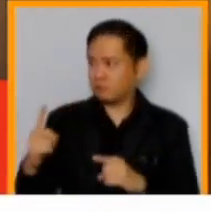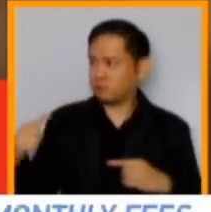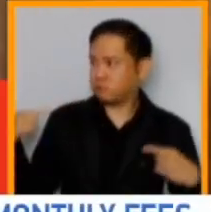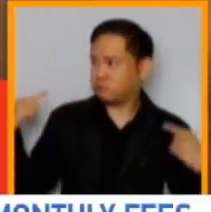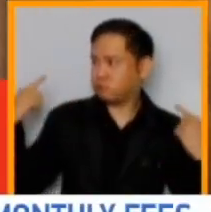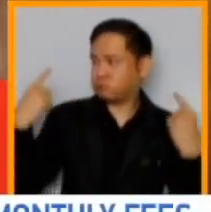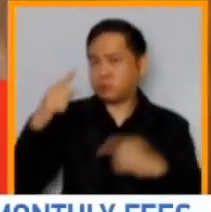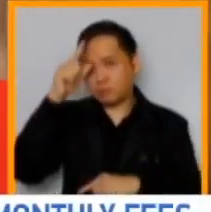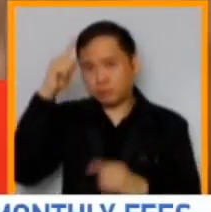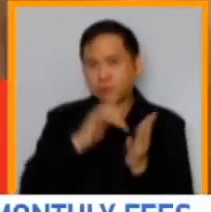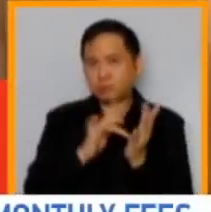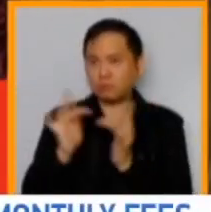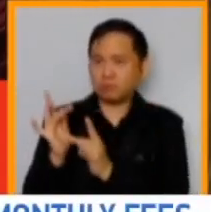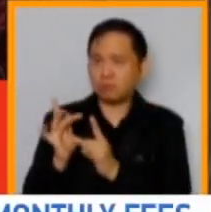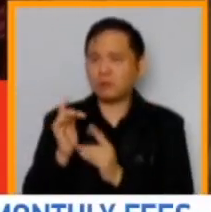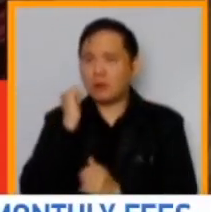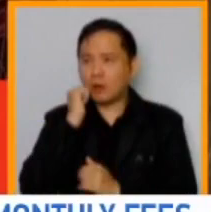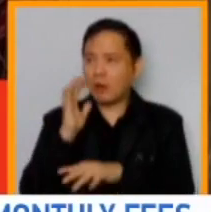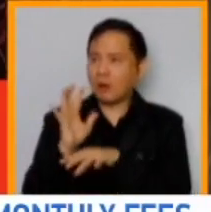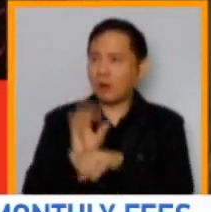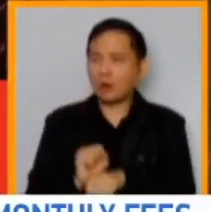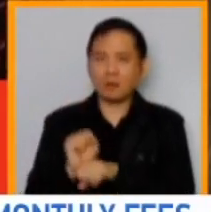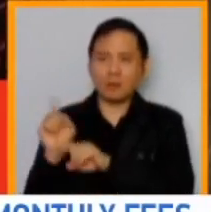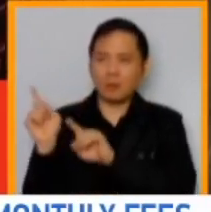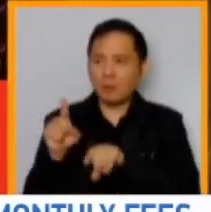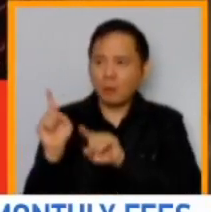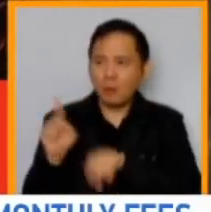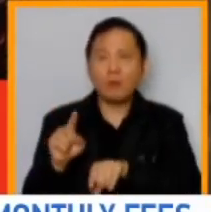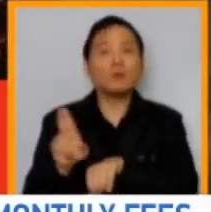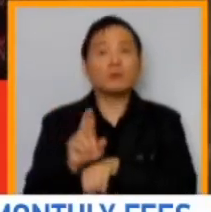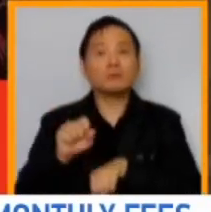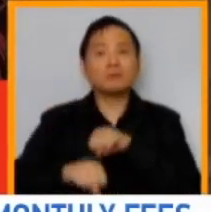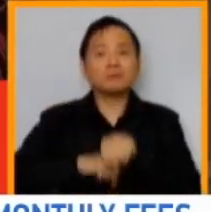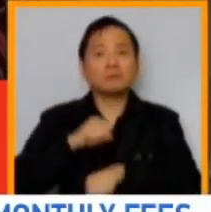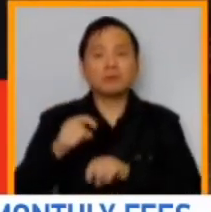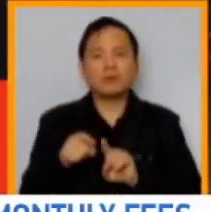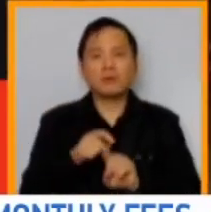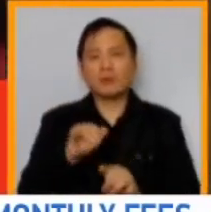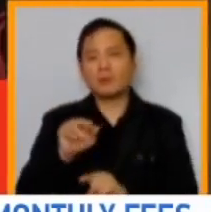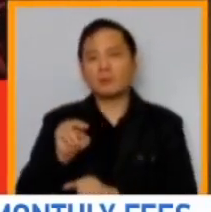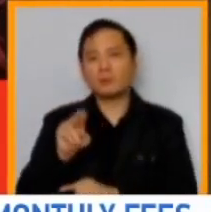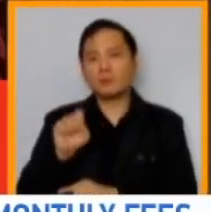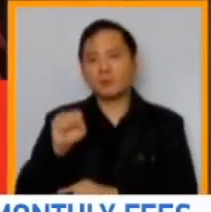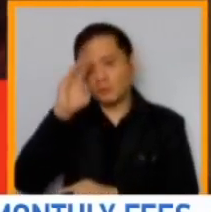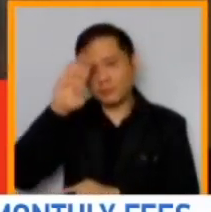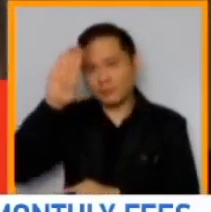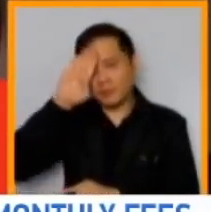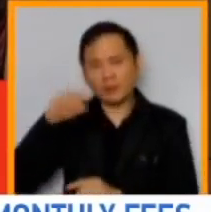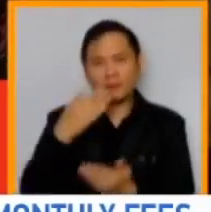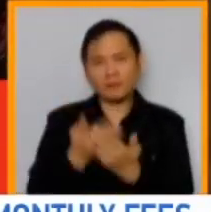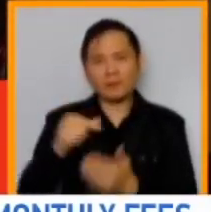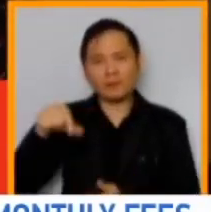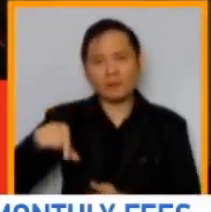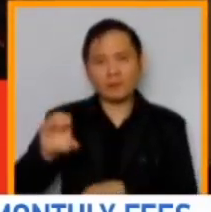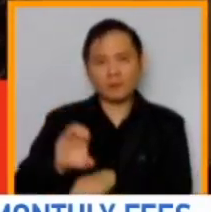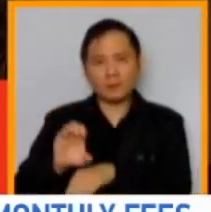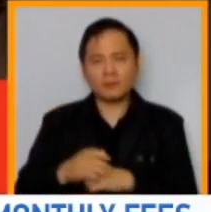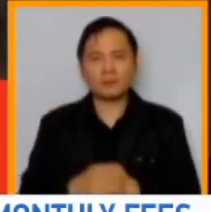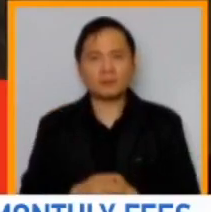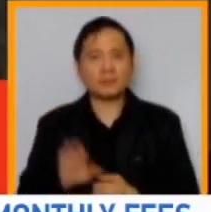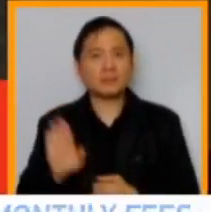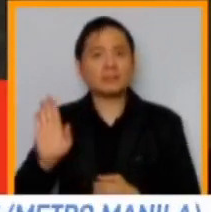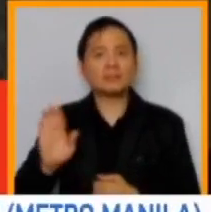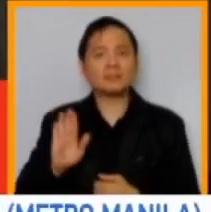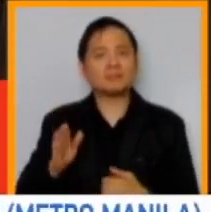Biyernes, nagbibisikleta siya galing pa sa Imus, Cavite, papunta rito sa Quiapo. Ito raw ang kanyang sakripisyo at kontribusyon sa